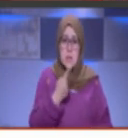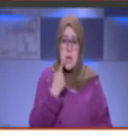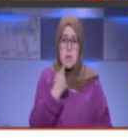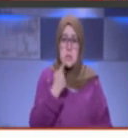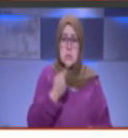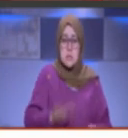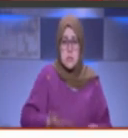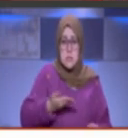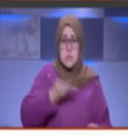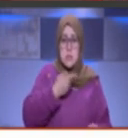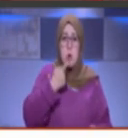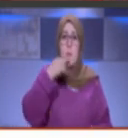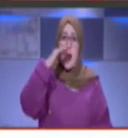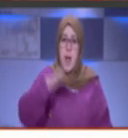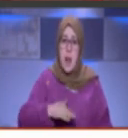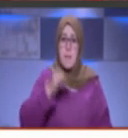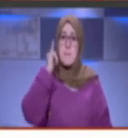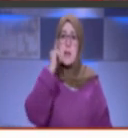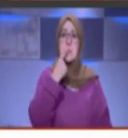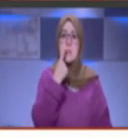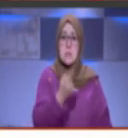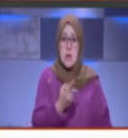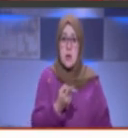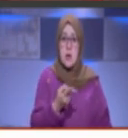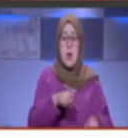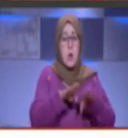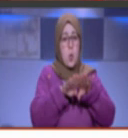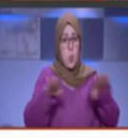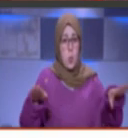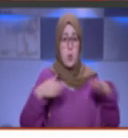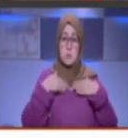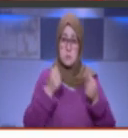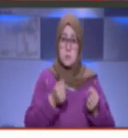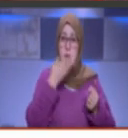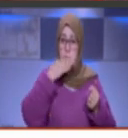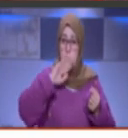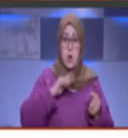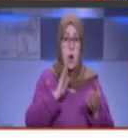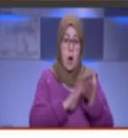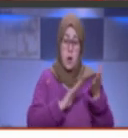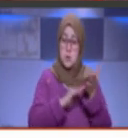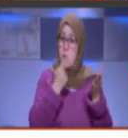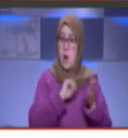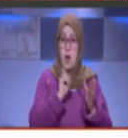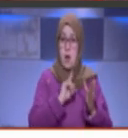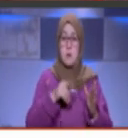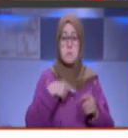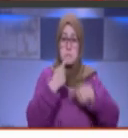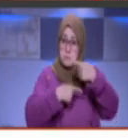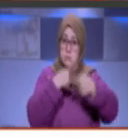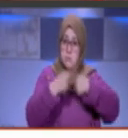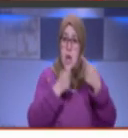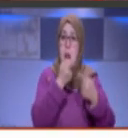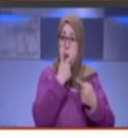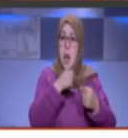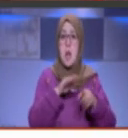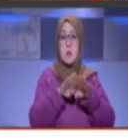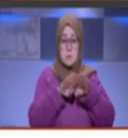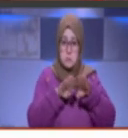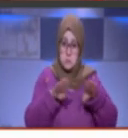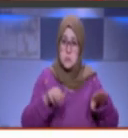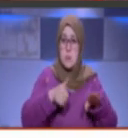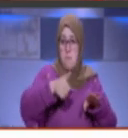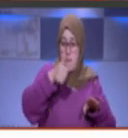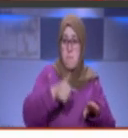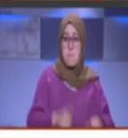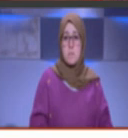وحالتهم مستقرة من حيث التحاليل والفحوصات والأشعة، وأمضوا مدة العلاج المقررة طبقا للبروتوكول العلاجي